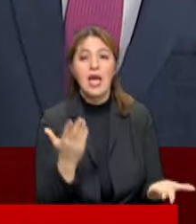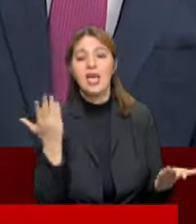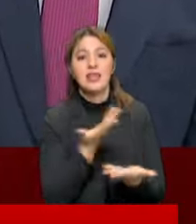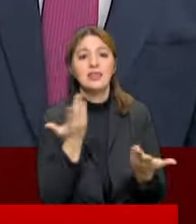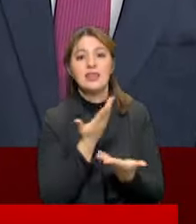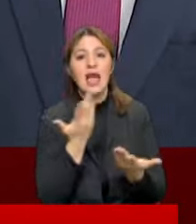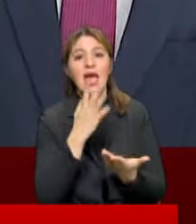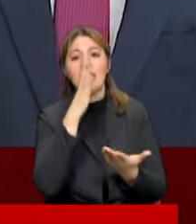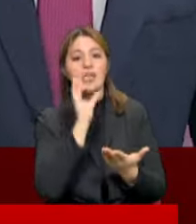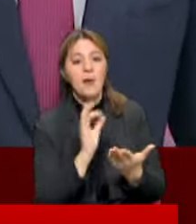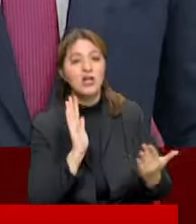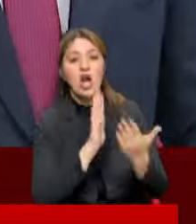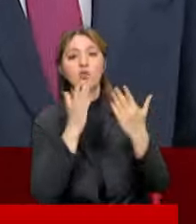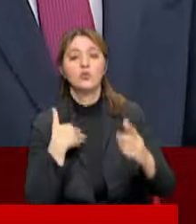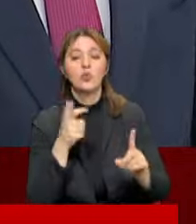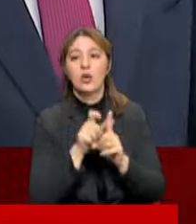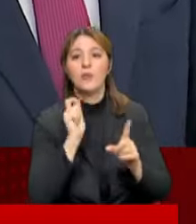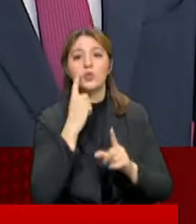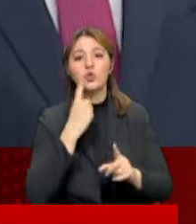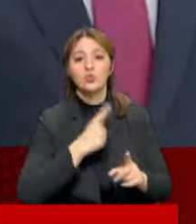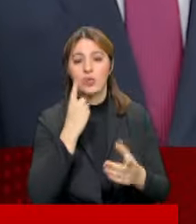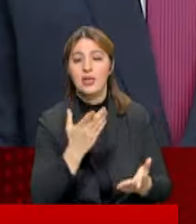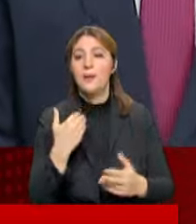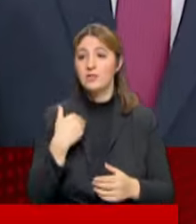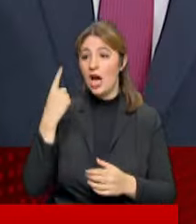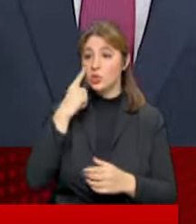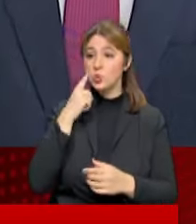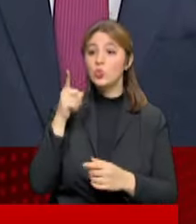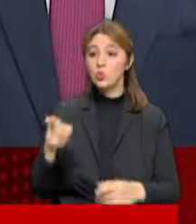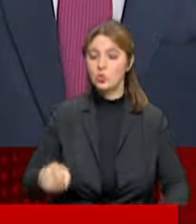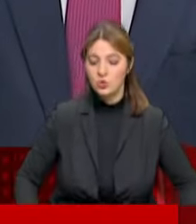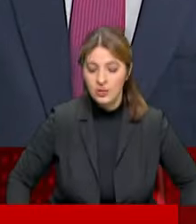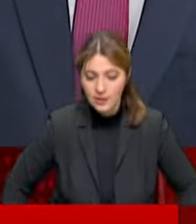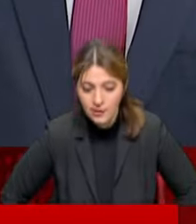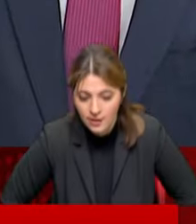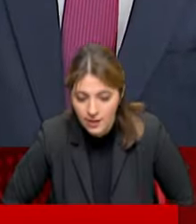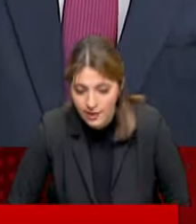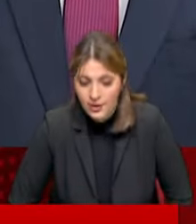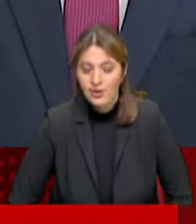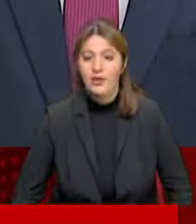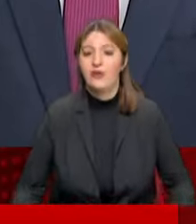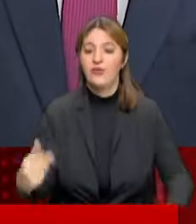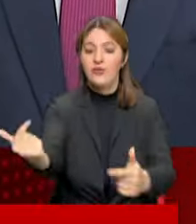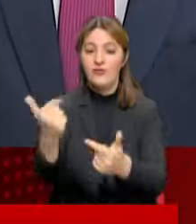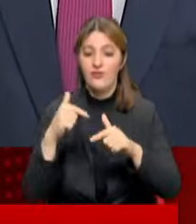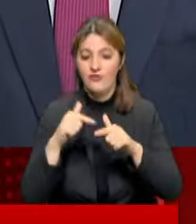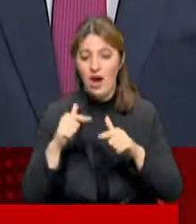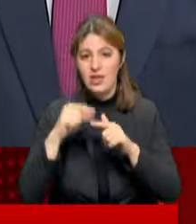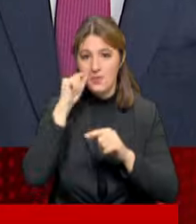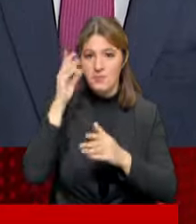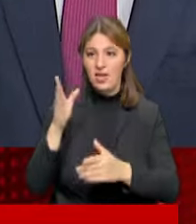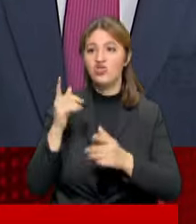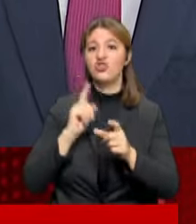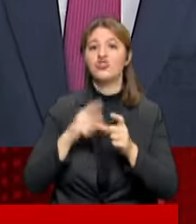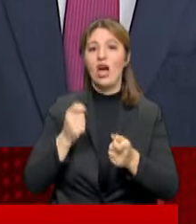Neye karşı kime karşı koruyoruz Biz cumhuriyeti biz Atatürk'ün Atatürk rı Atay Çankaya